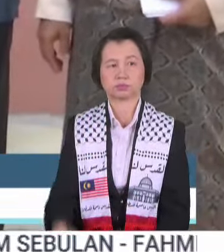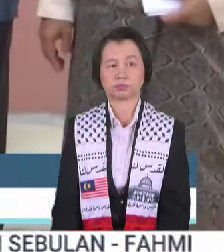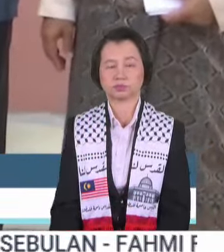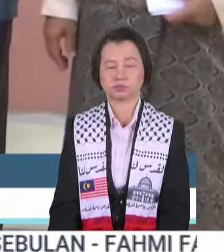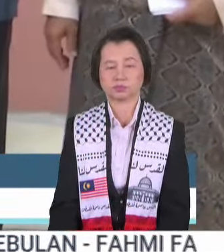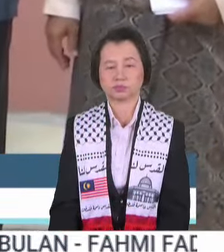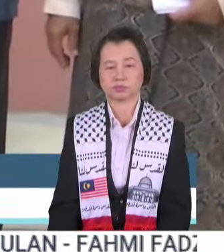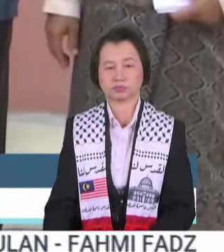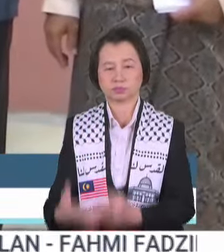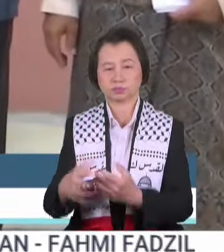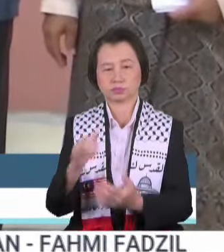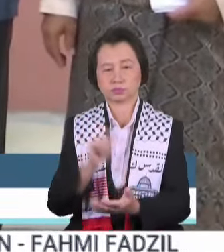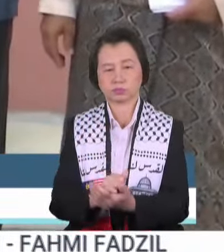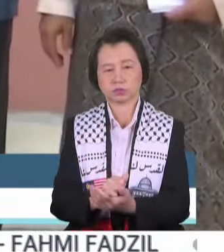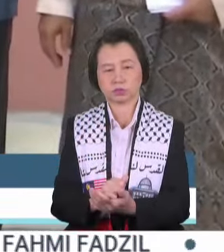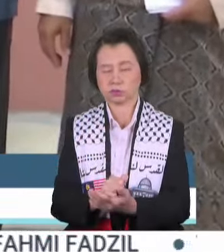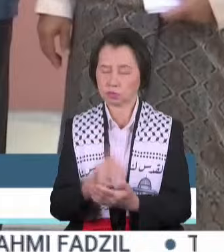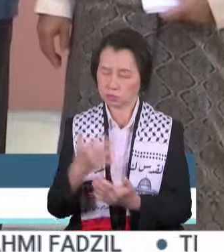Waktu